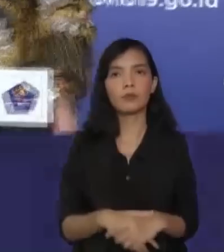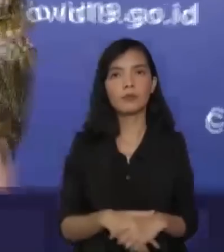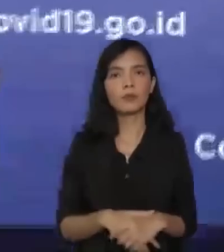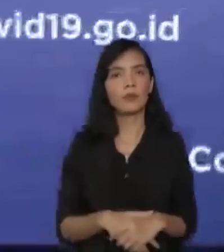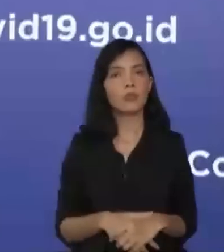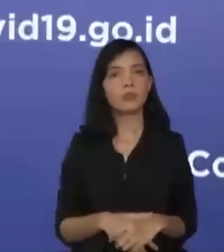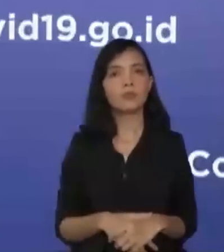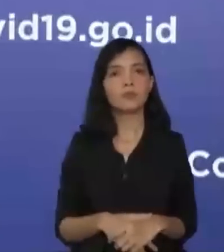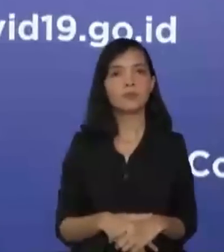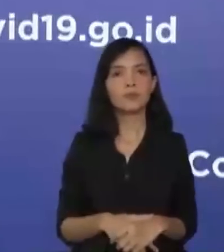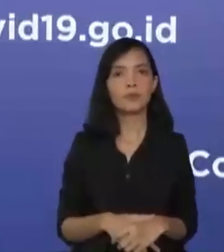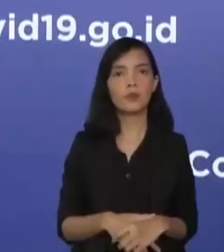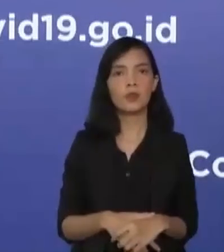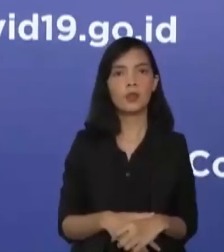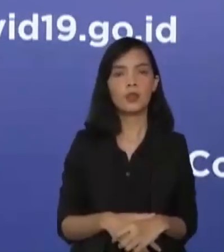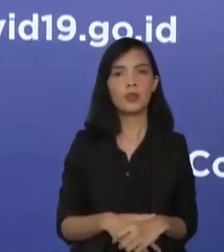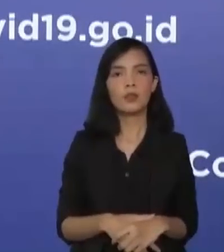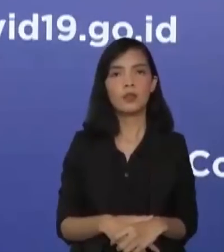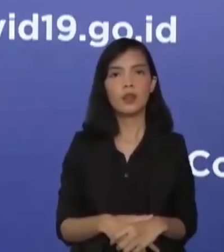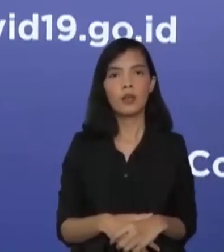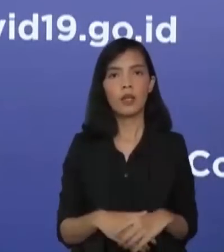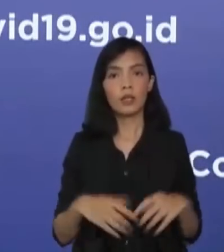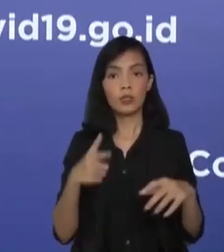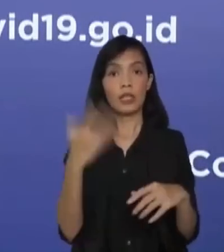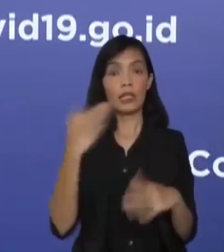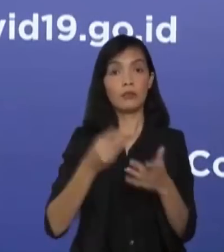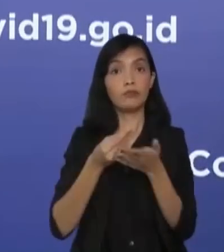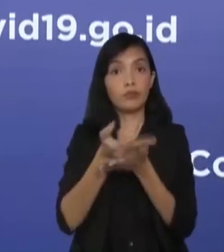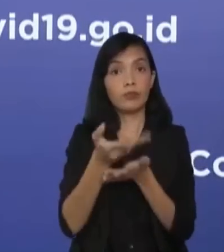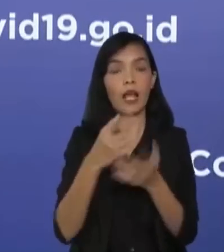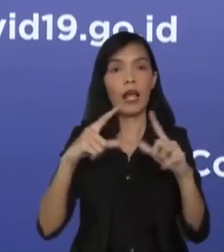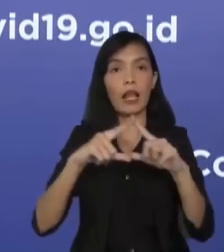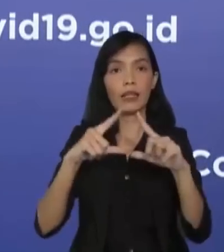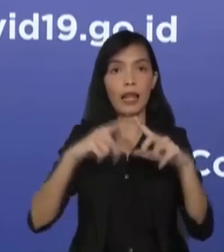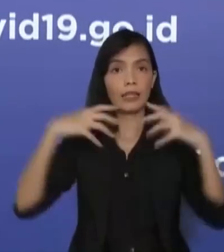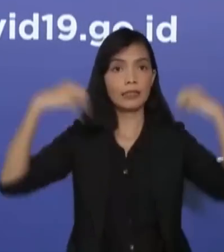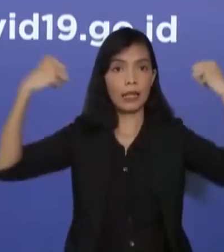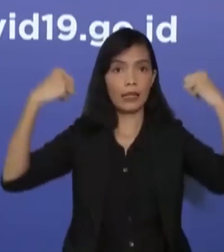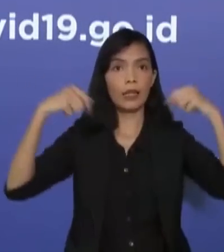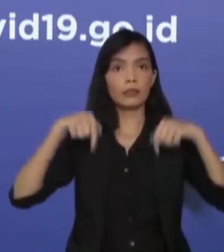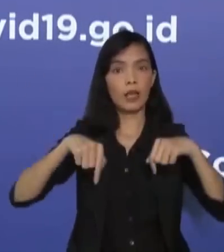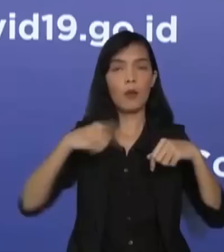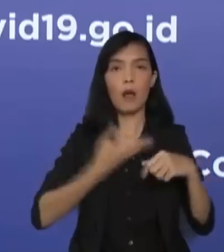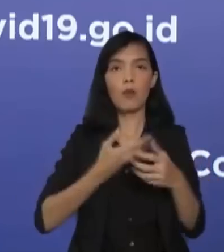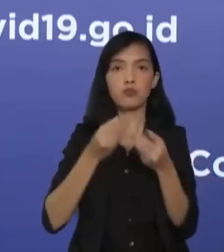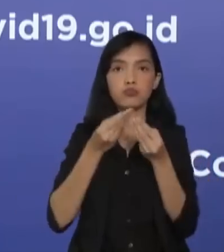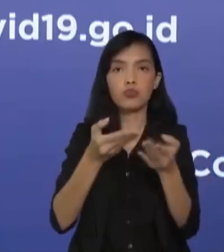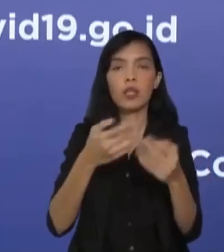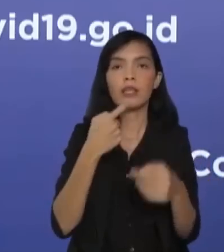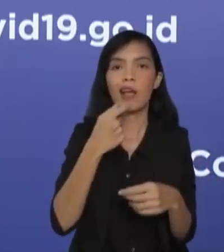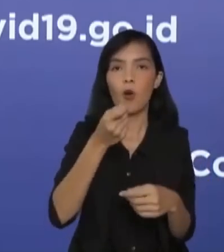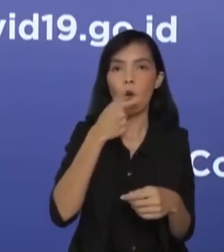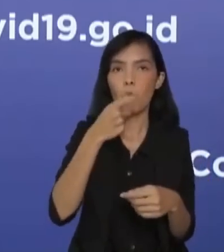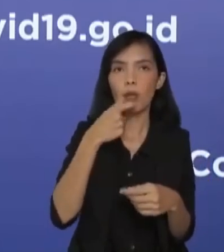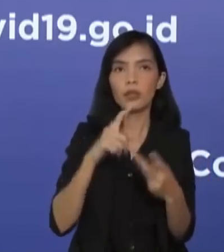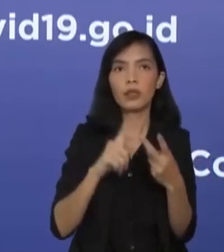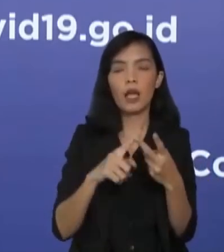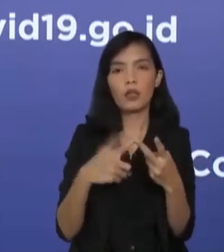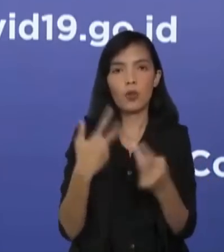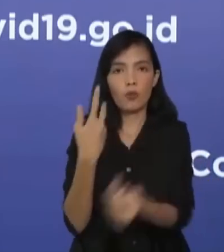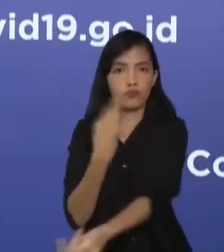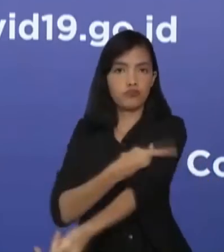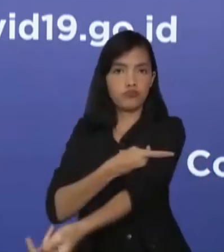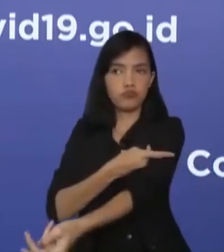perkembangan terkait alat kesehatan. Berikut kami ingin memberikan update yang terkait dengan obat ataupun vaksin.